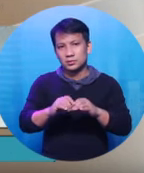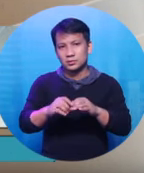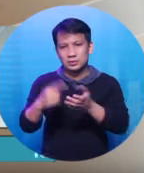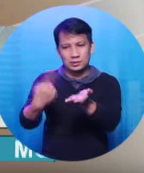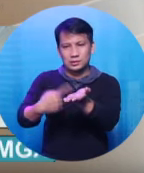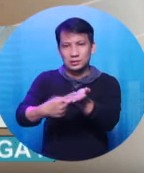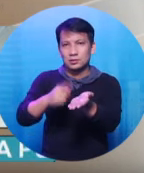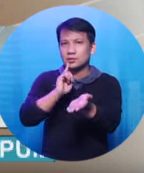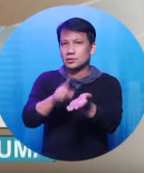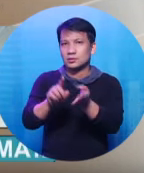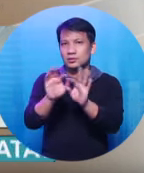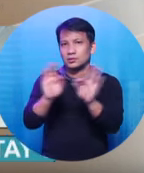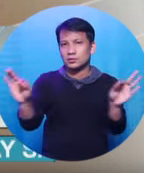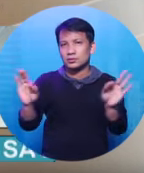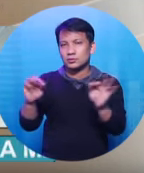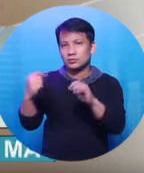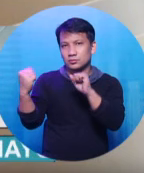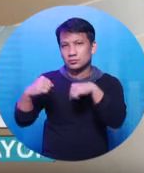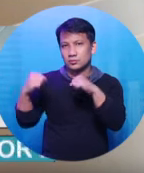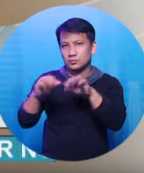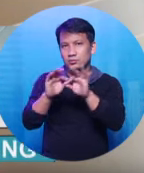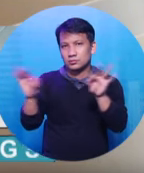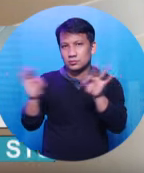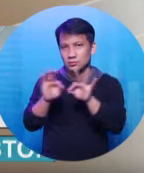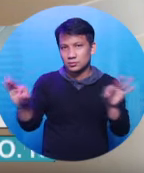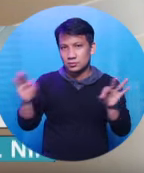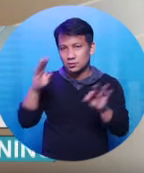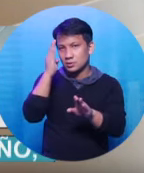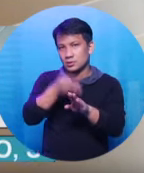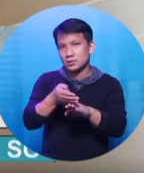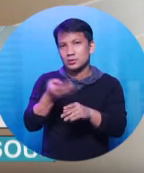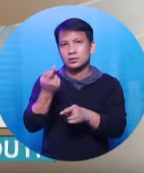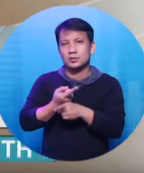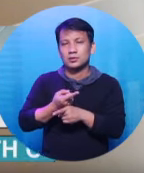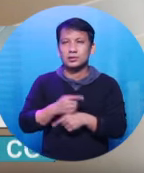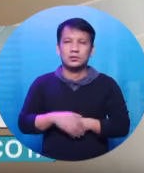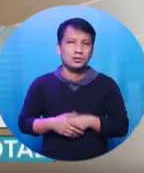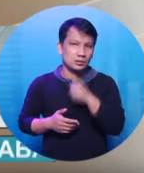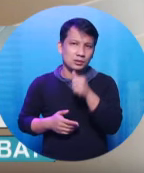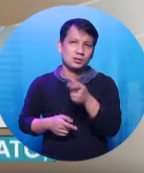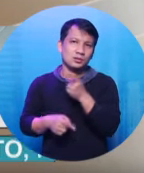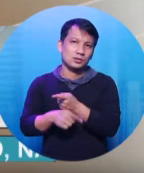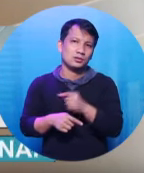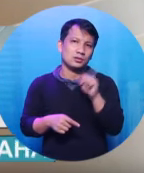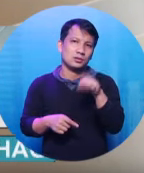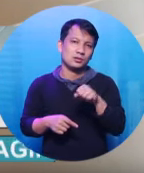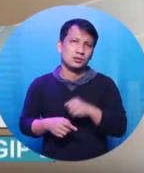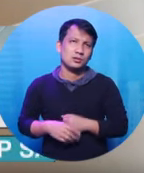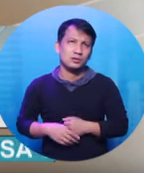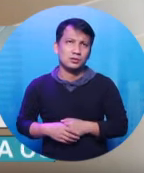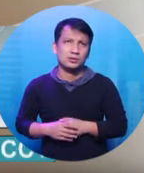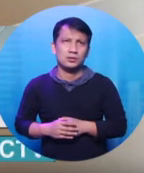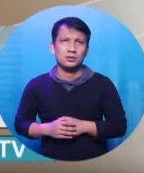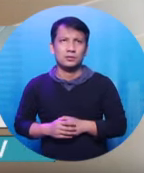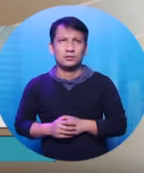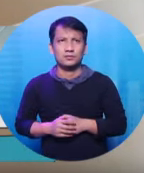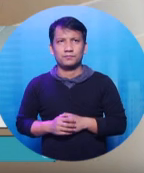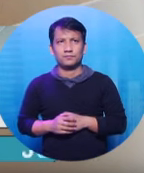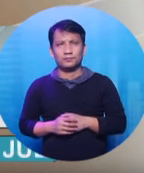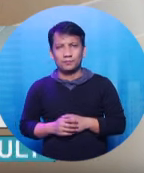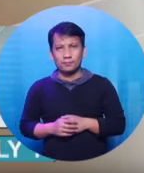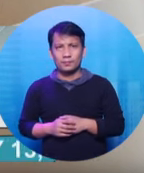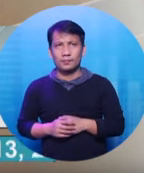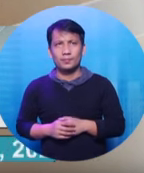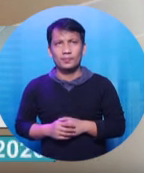not your personality. Okay. So tama ako, hindi libelous yung kung tutusin. Tamang-tama, sir. Yes, sir.